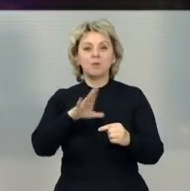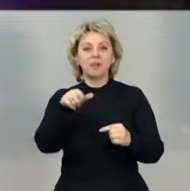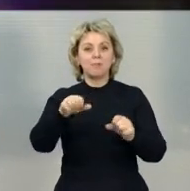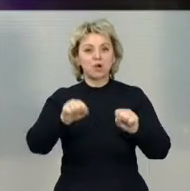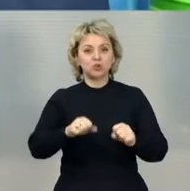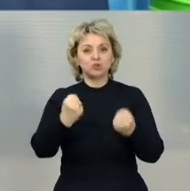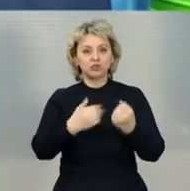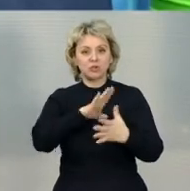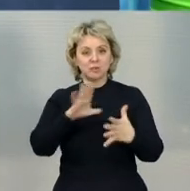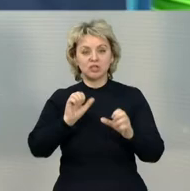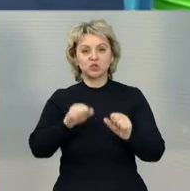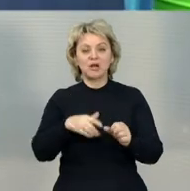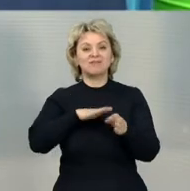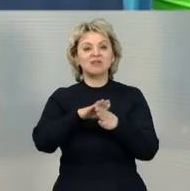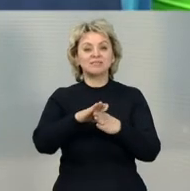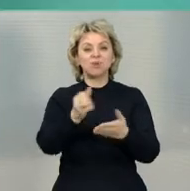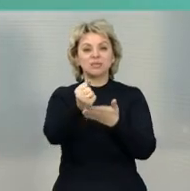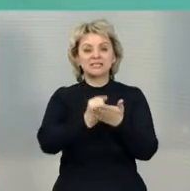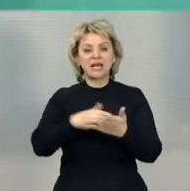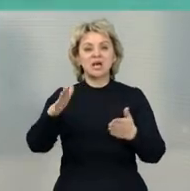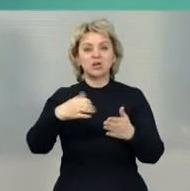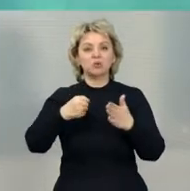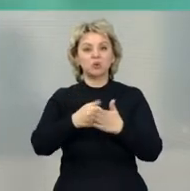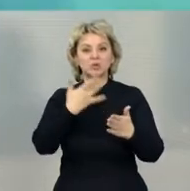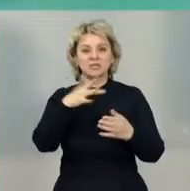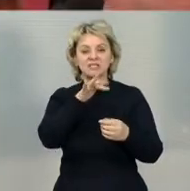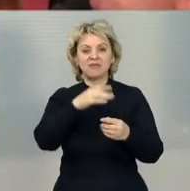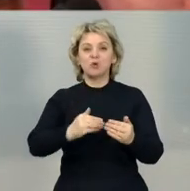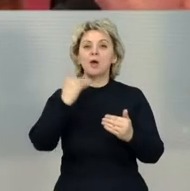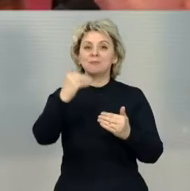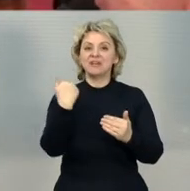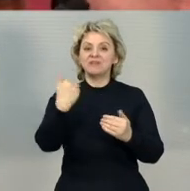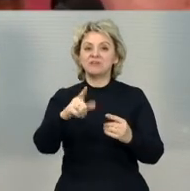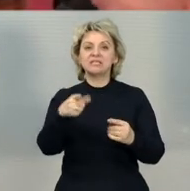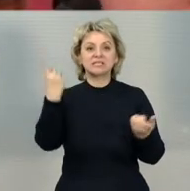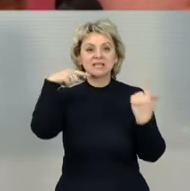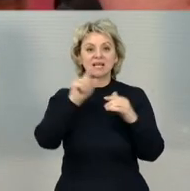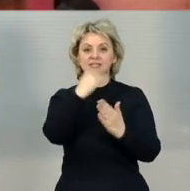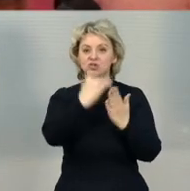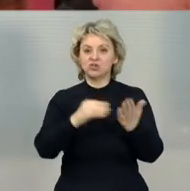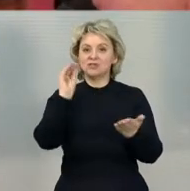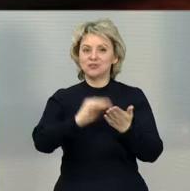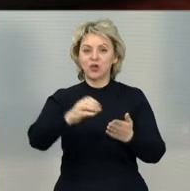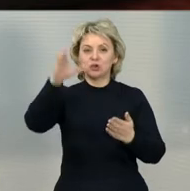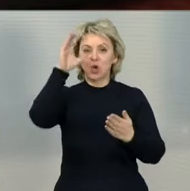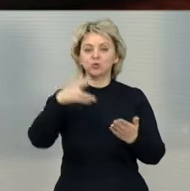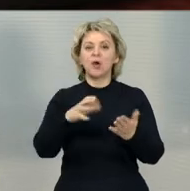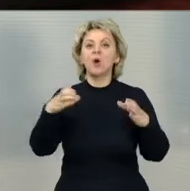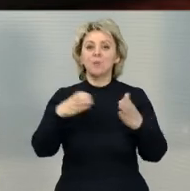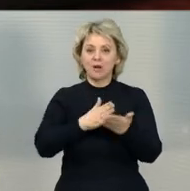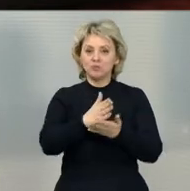шансов. Восполнить запасы рыбы до советского уровня и превысить их. Сказочные задачи ставит научно-промысловый